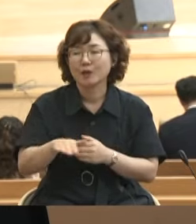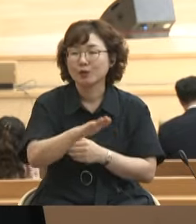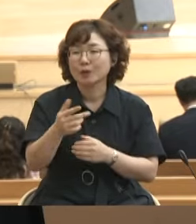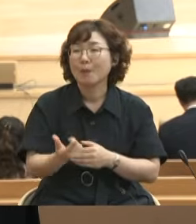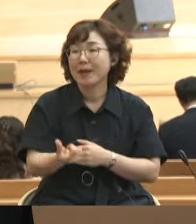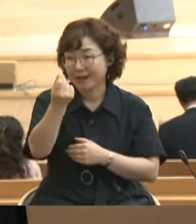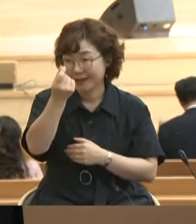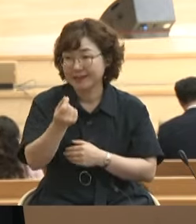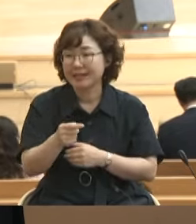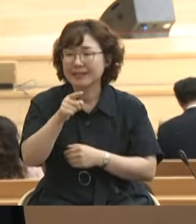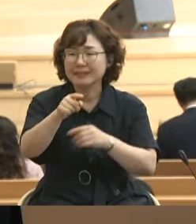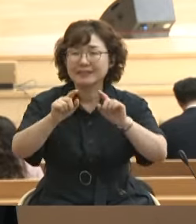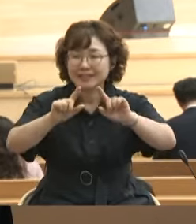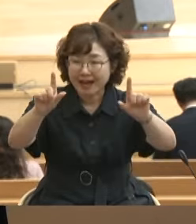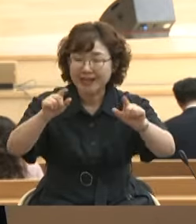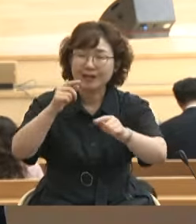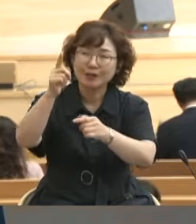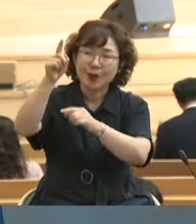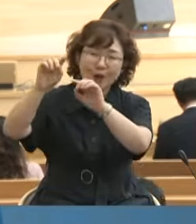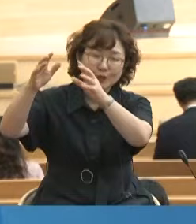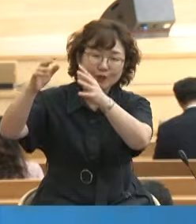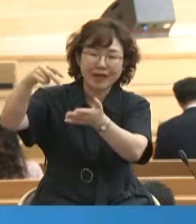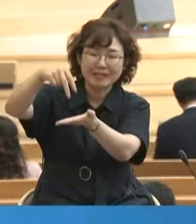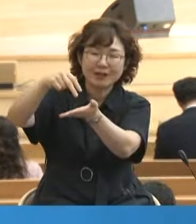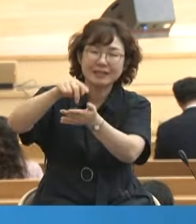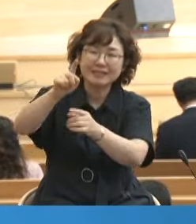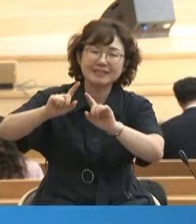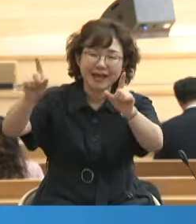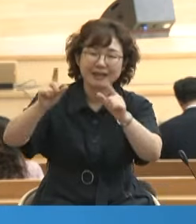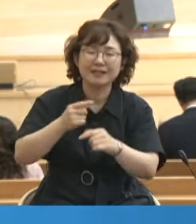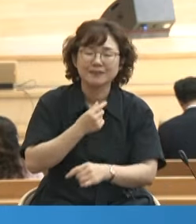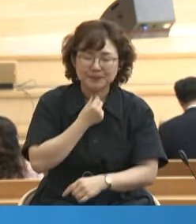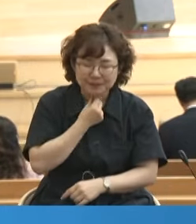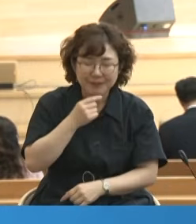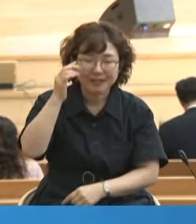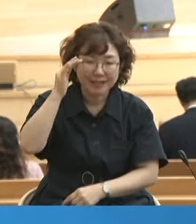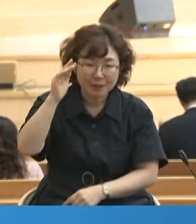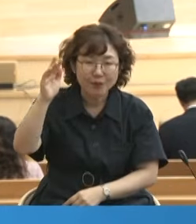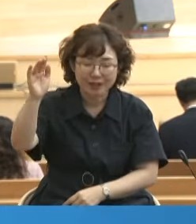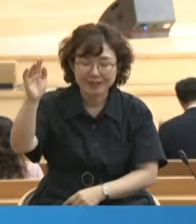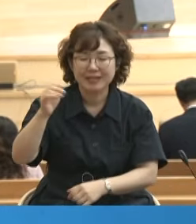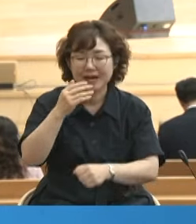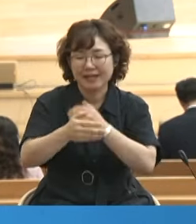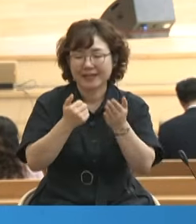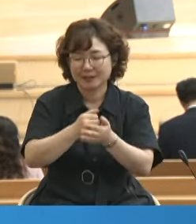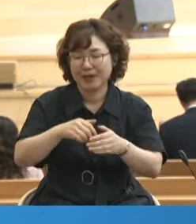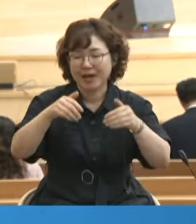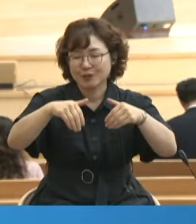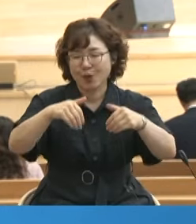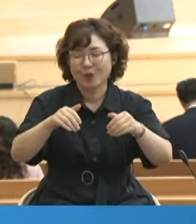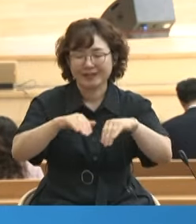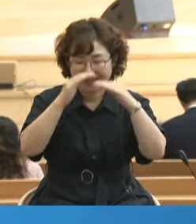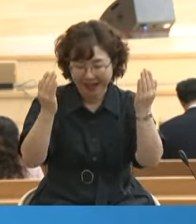속히 그날에 천국에 서는 그날을 사모하는 하나님의 종들